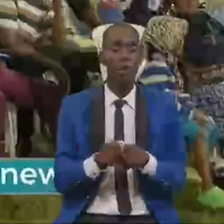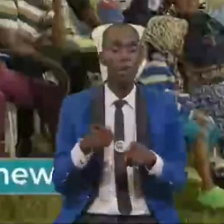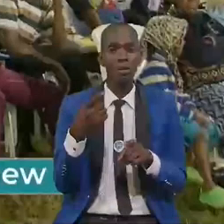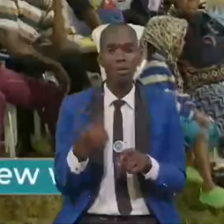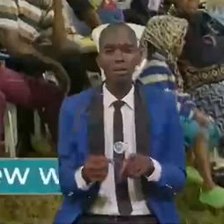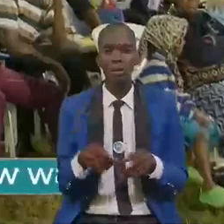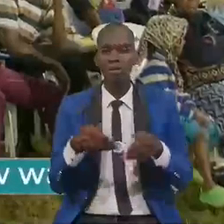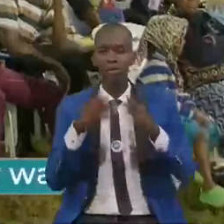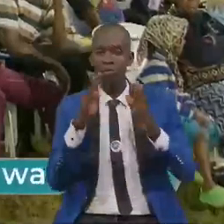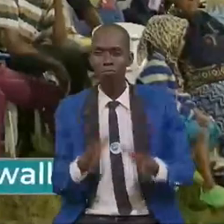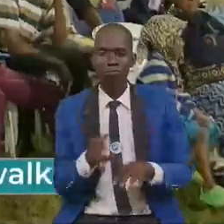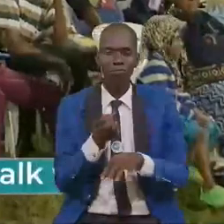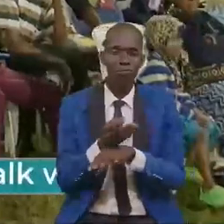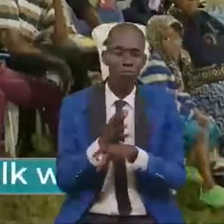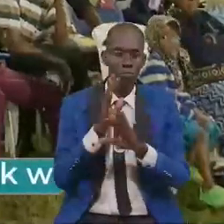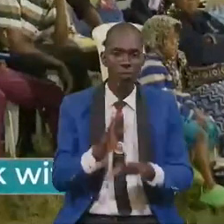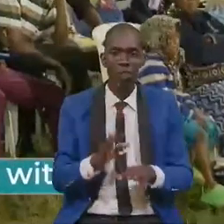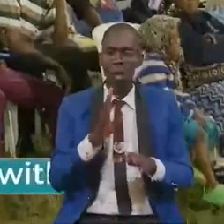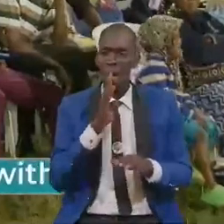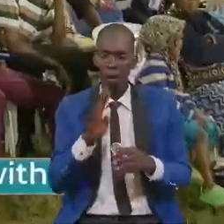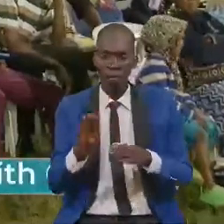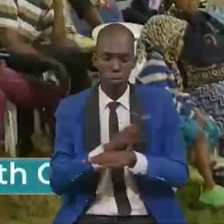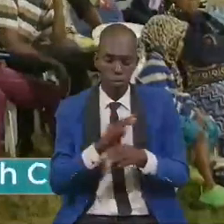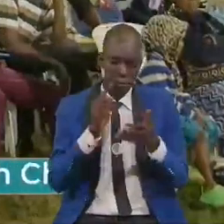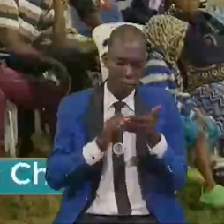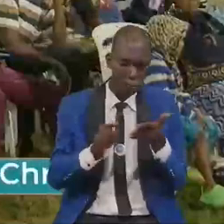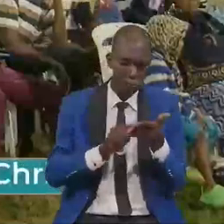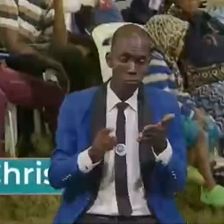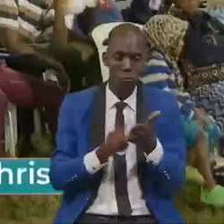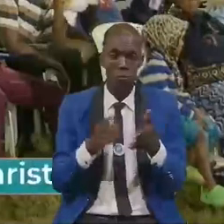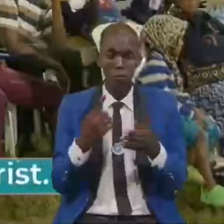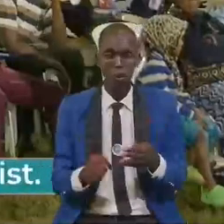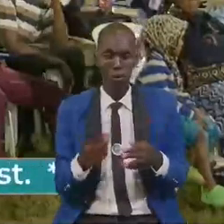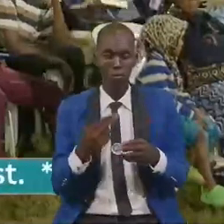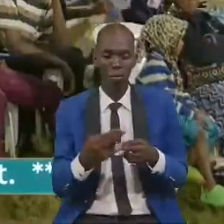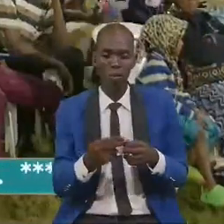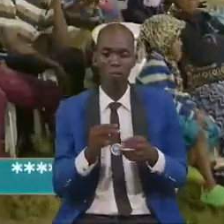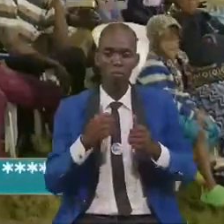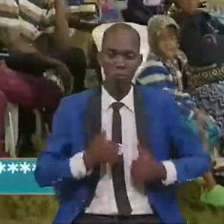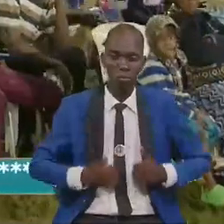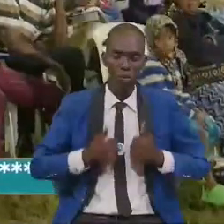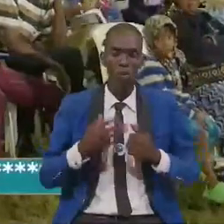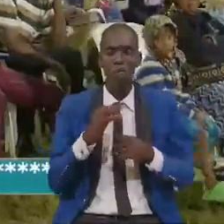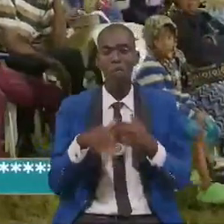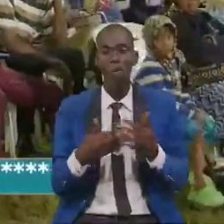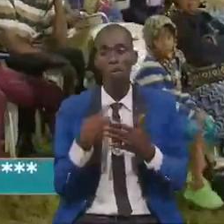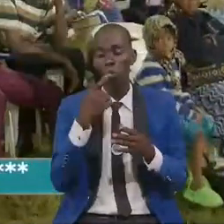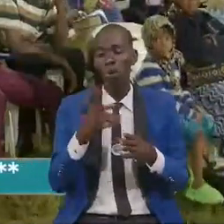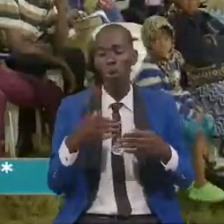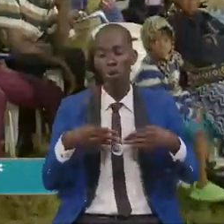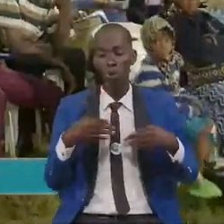pendant que les conseillers sont en train de s'occuper de chacun de leur vie à Christ je vais encourager nos